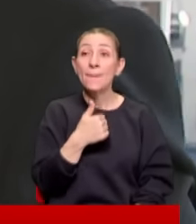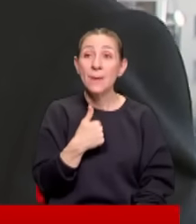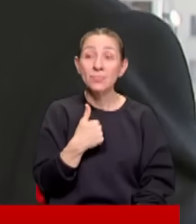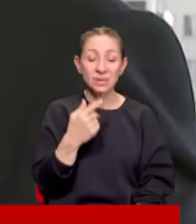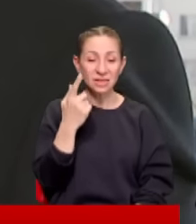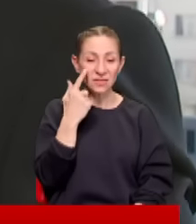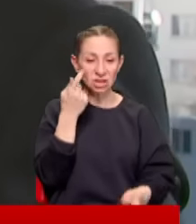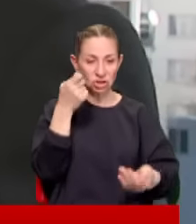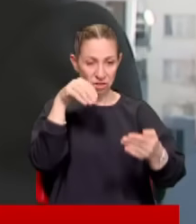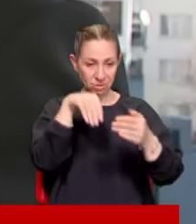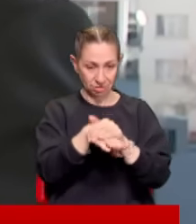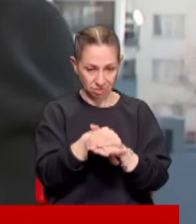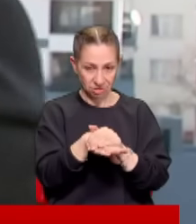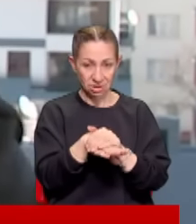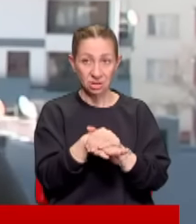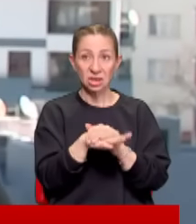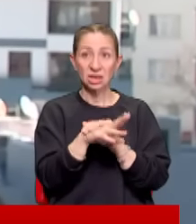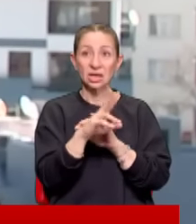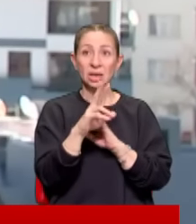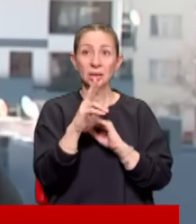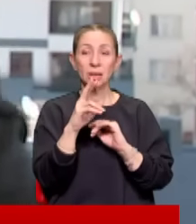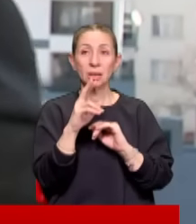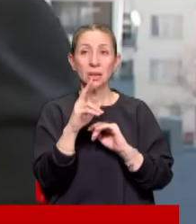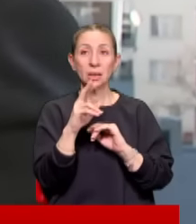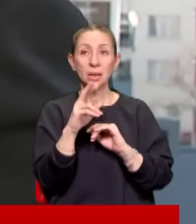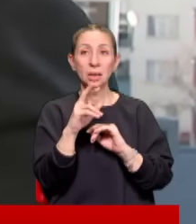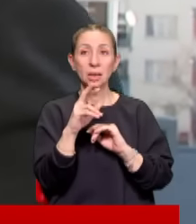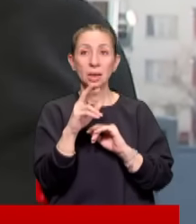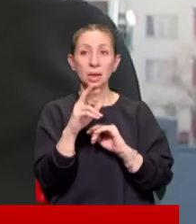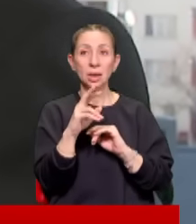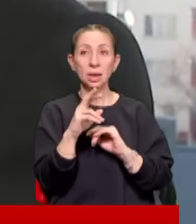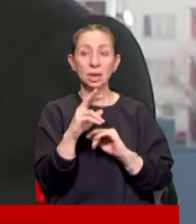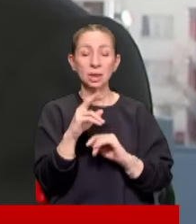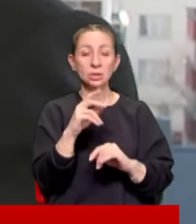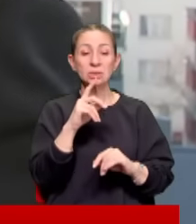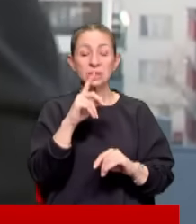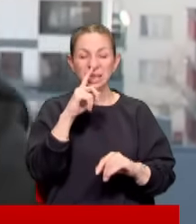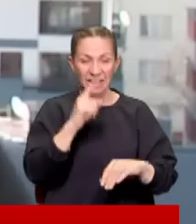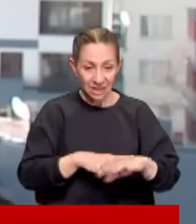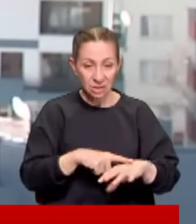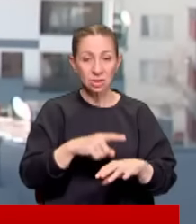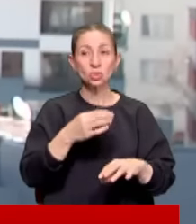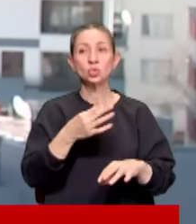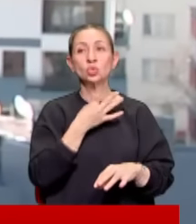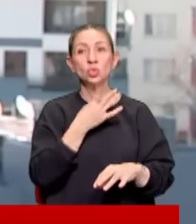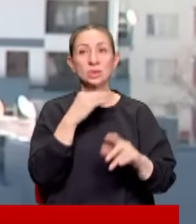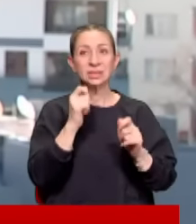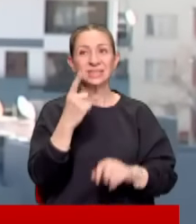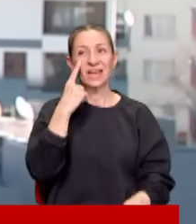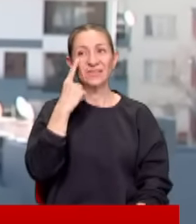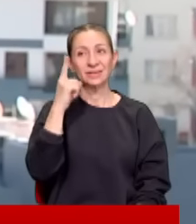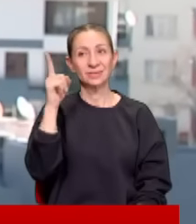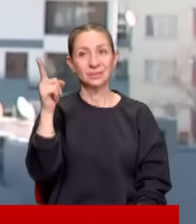devlette işe girerken iki yargıç olarak biat ettikleri şükrettikleri şey